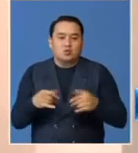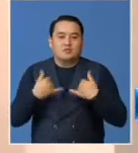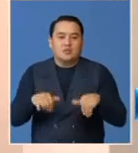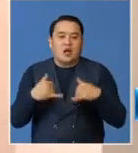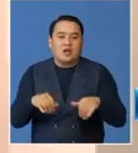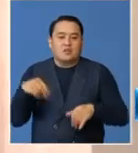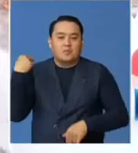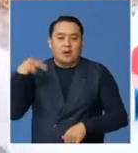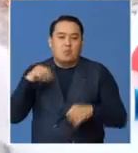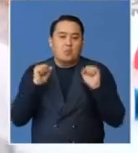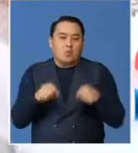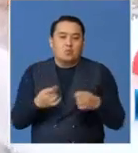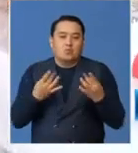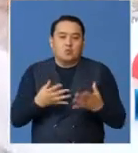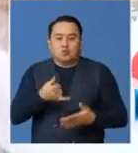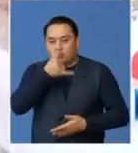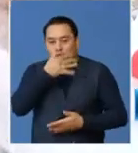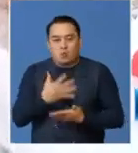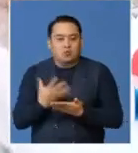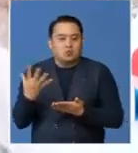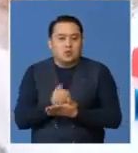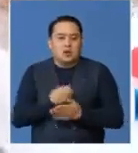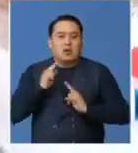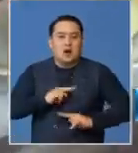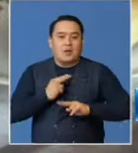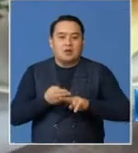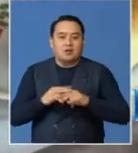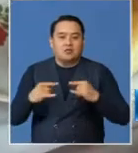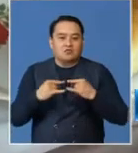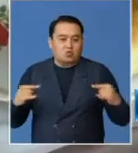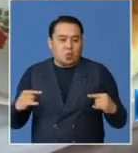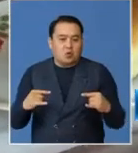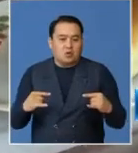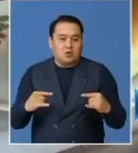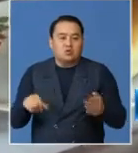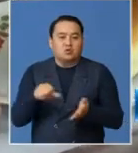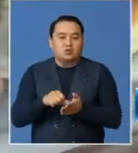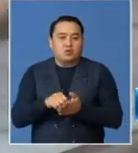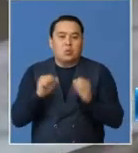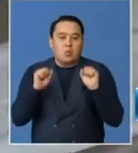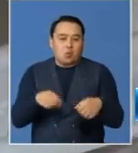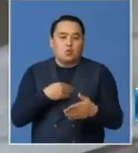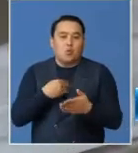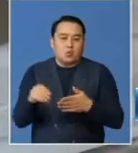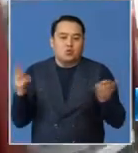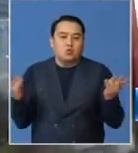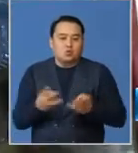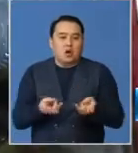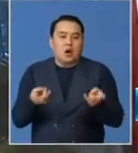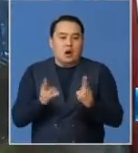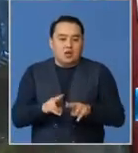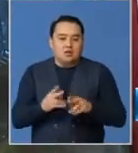на перемене многие просто не успевают. Но теперь работает этот столик, где также учащиеся могут купить нужные и